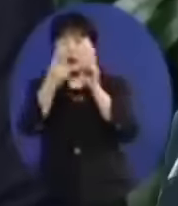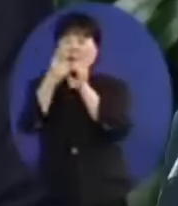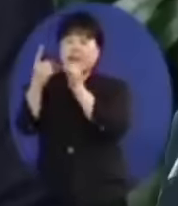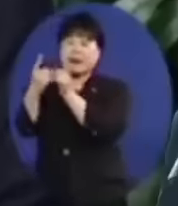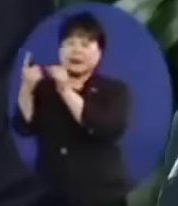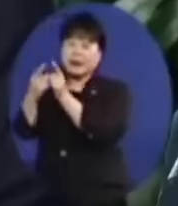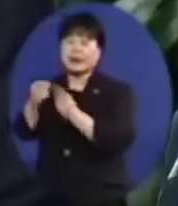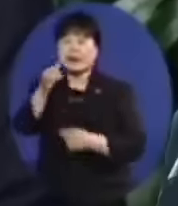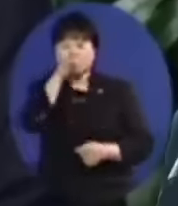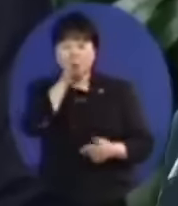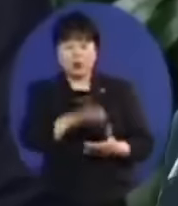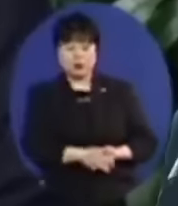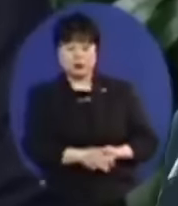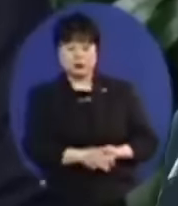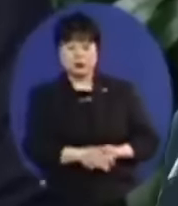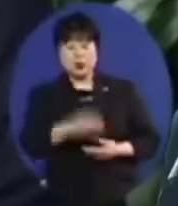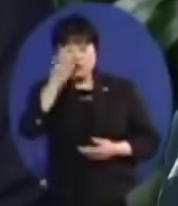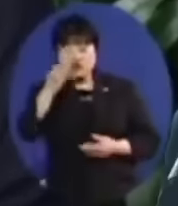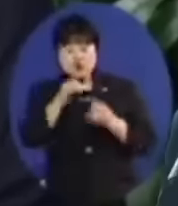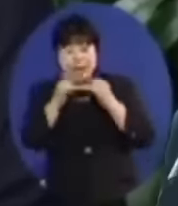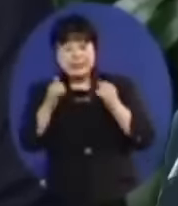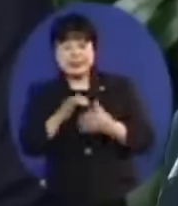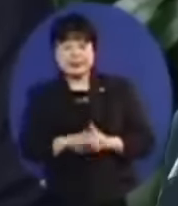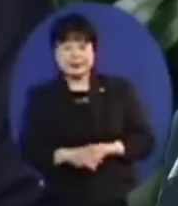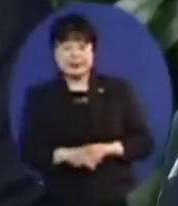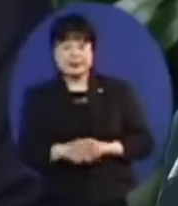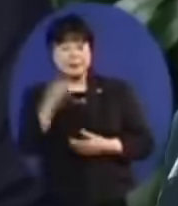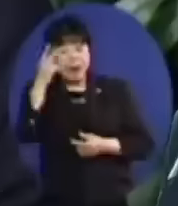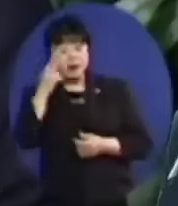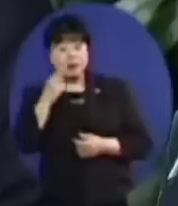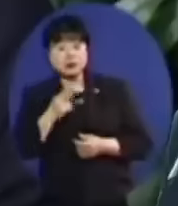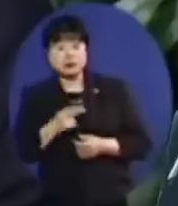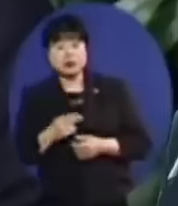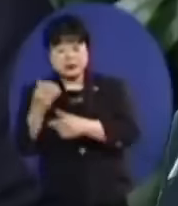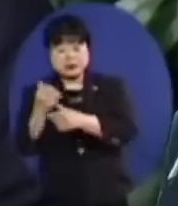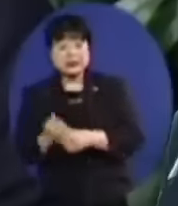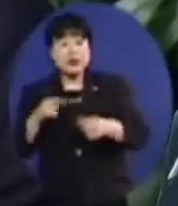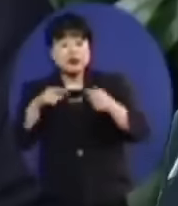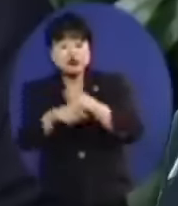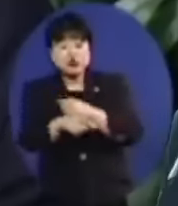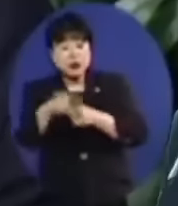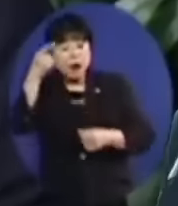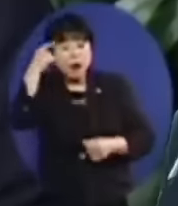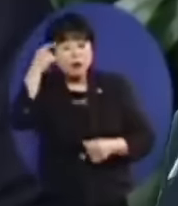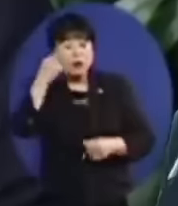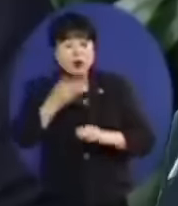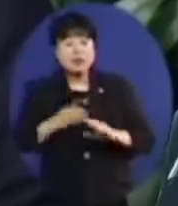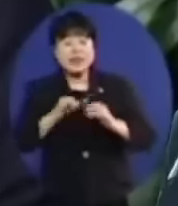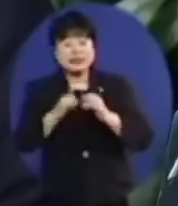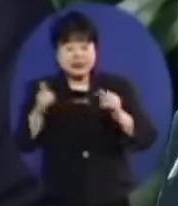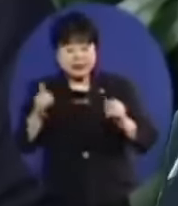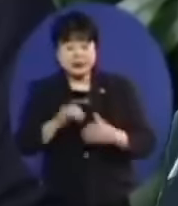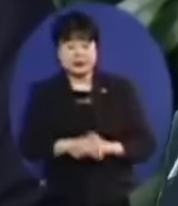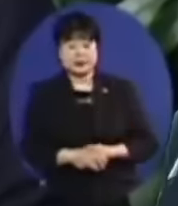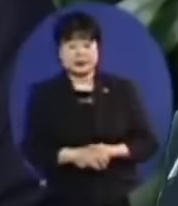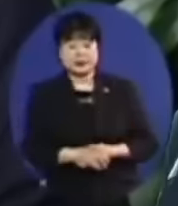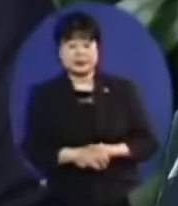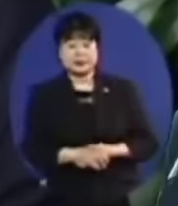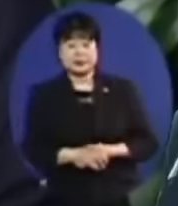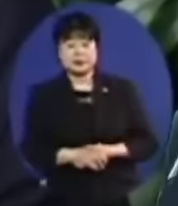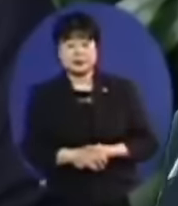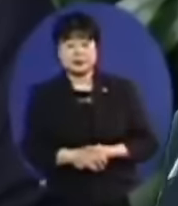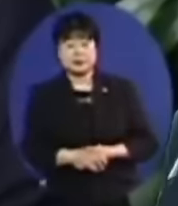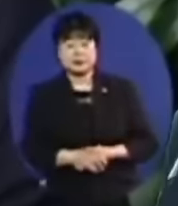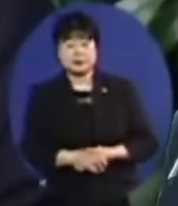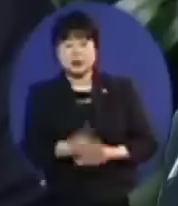덕질거리고 유대인들은 바울을 언제나 잡아 죽이려고 하고 이방인들은 복음을